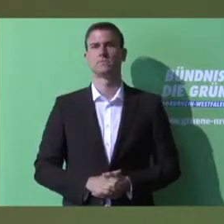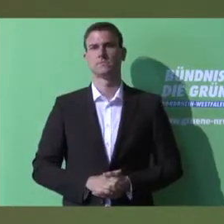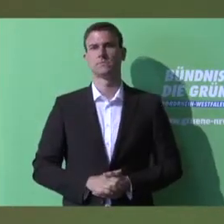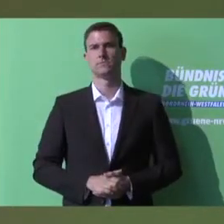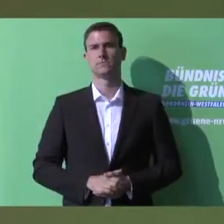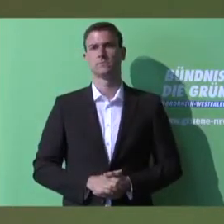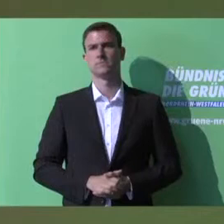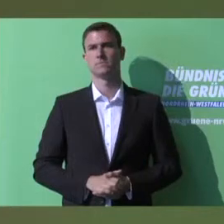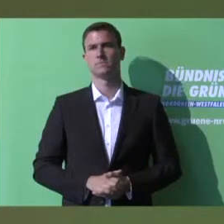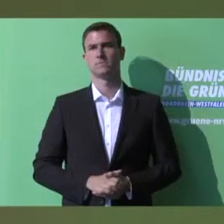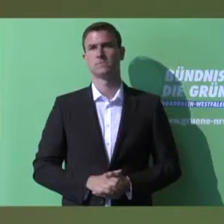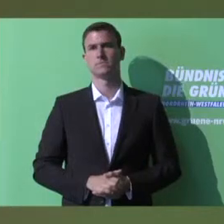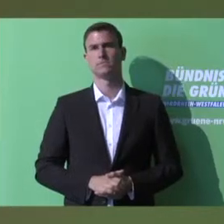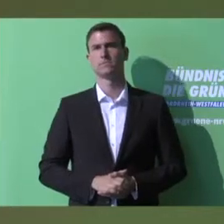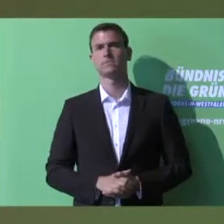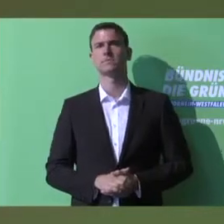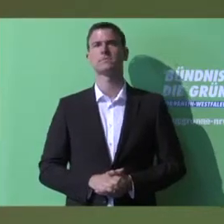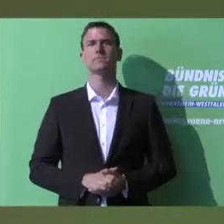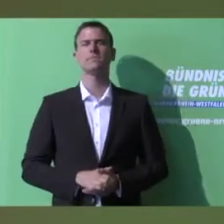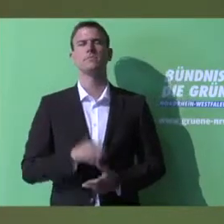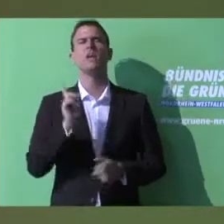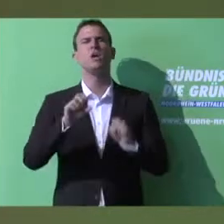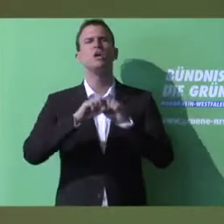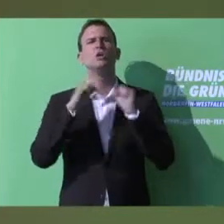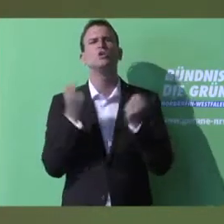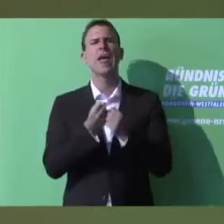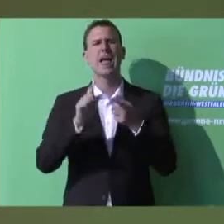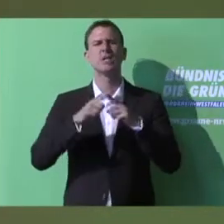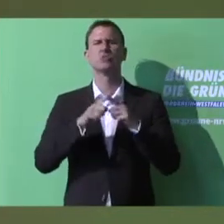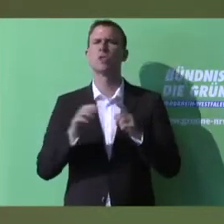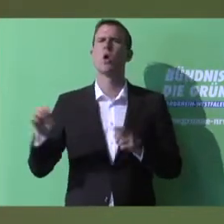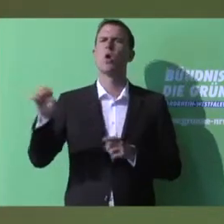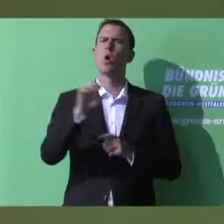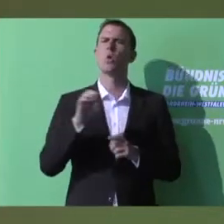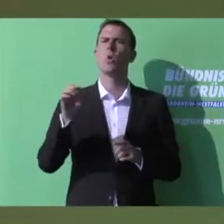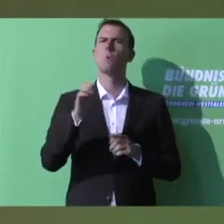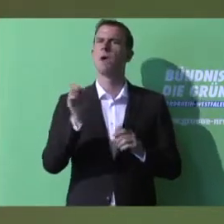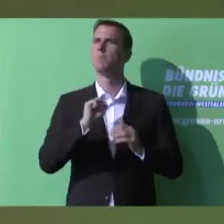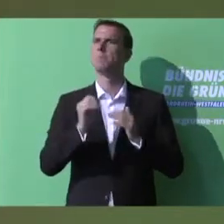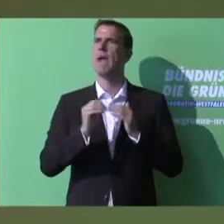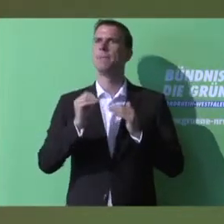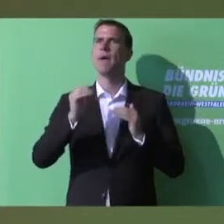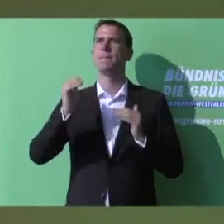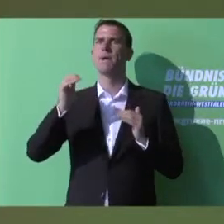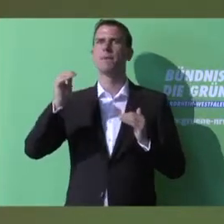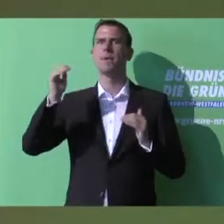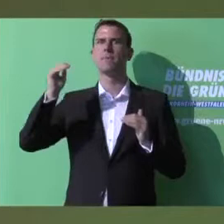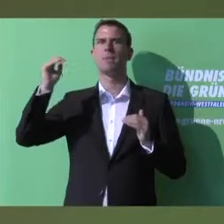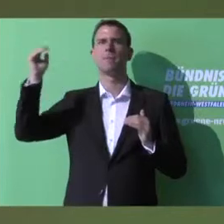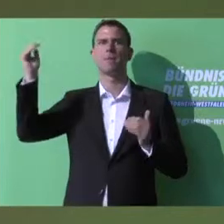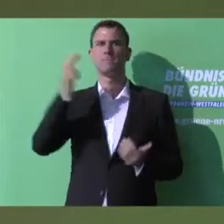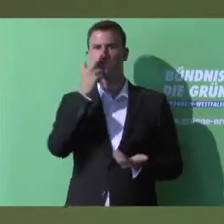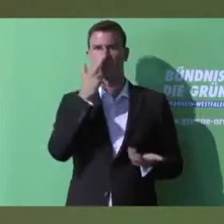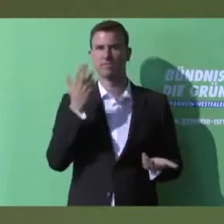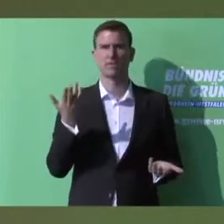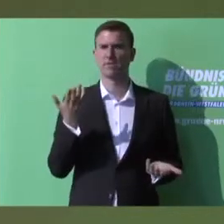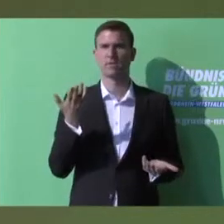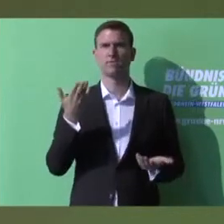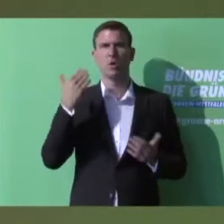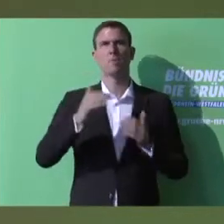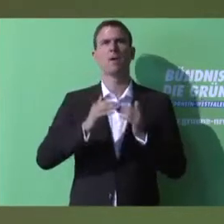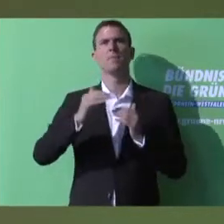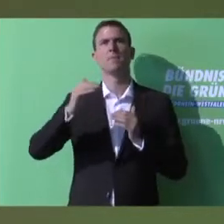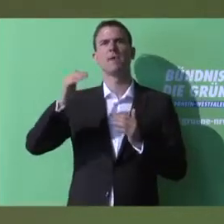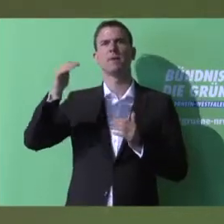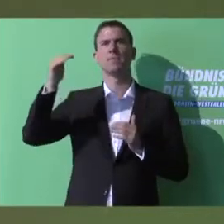nein, wie sind die Staatsschulden in ganz Europa hochgegangen? Sie sind hochgegangen,